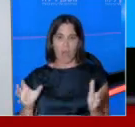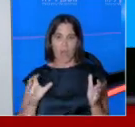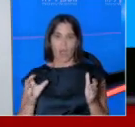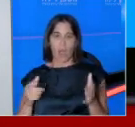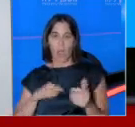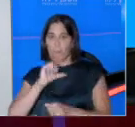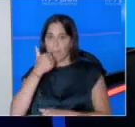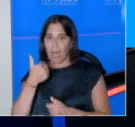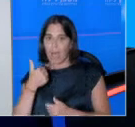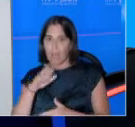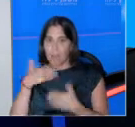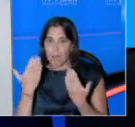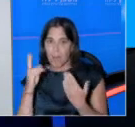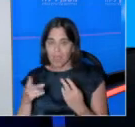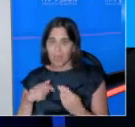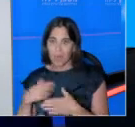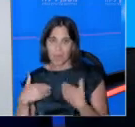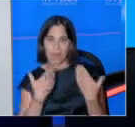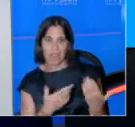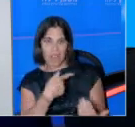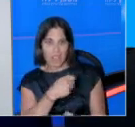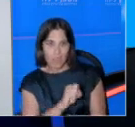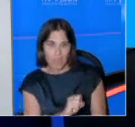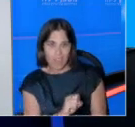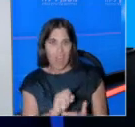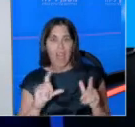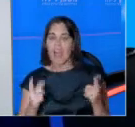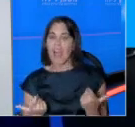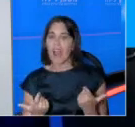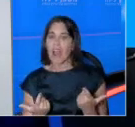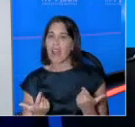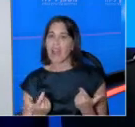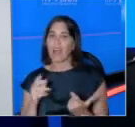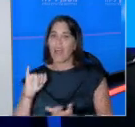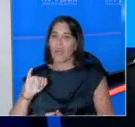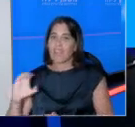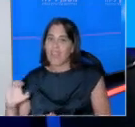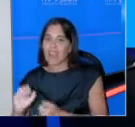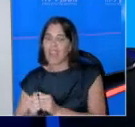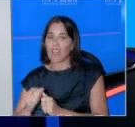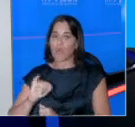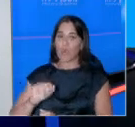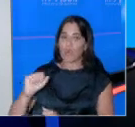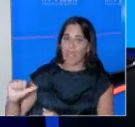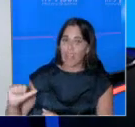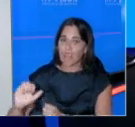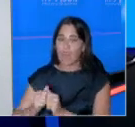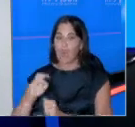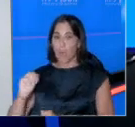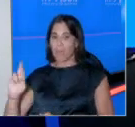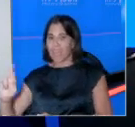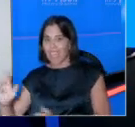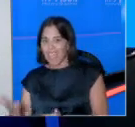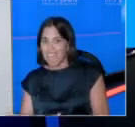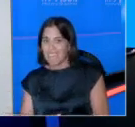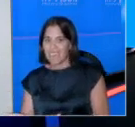שמחר בבוקר הם היו יכולים לתת את הרשות לגדעון סער, למה ישראל כץ, יולי אדלשטיין, מירי רגב, היו, כן,